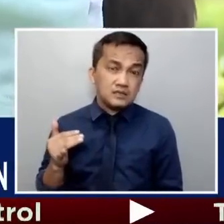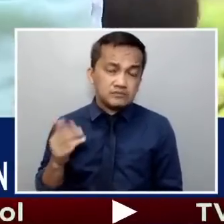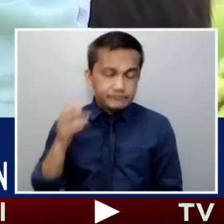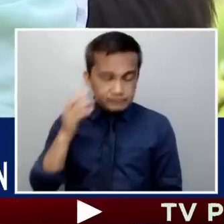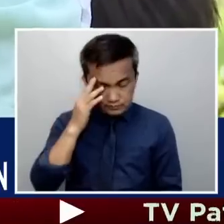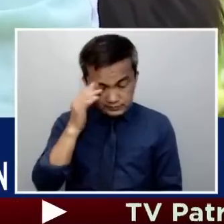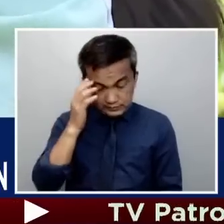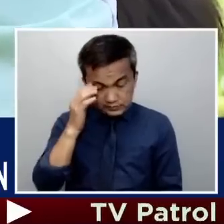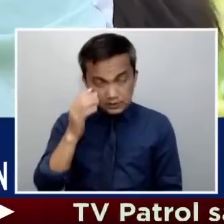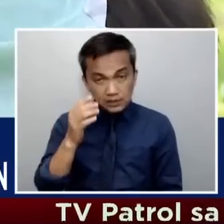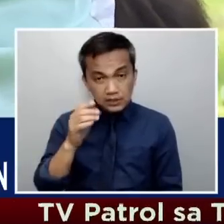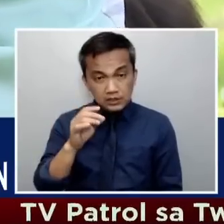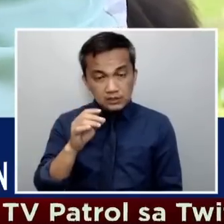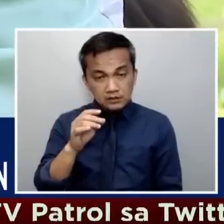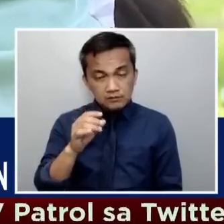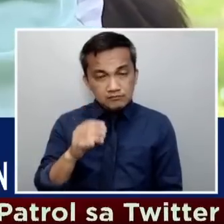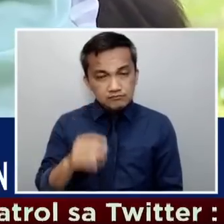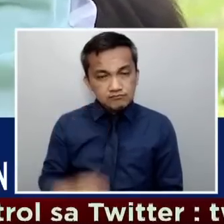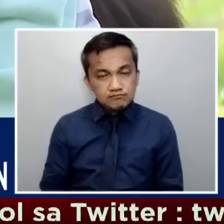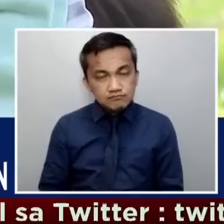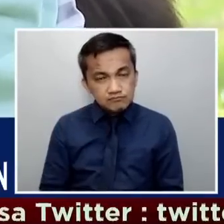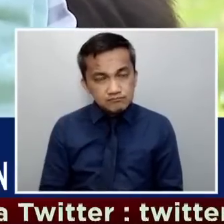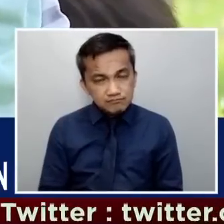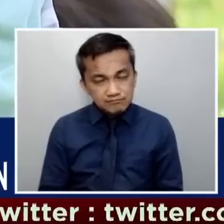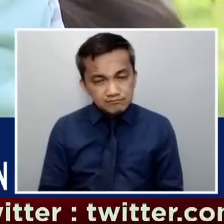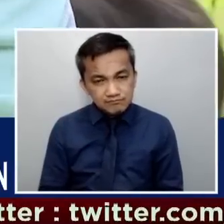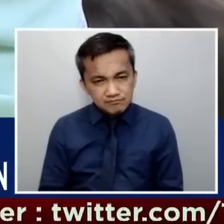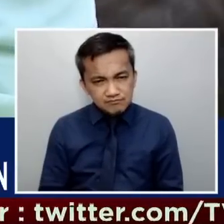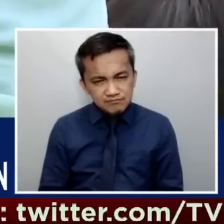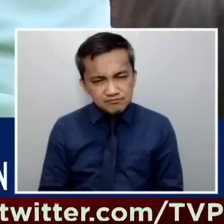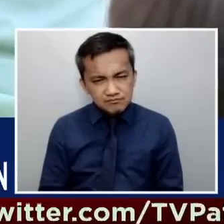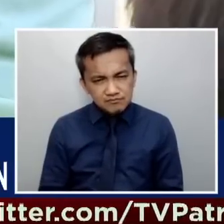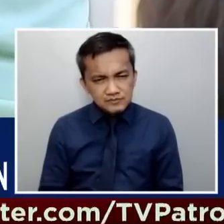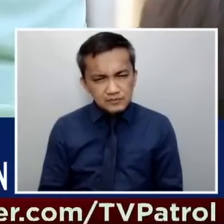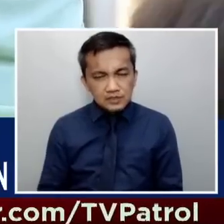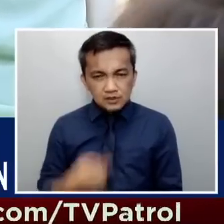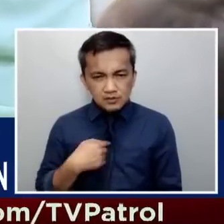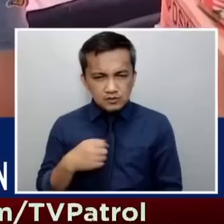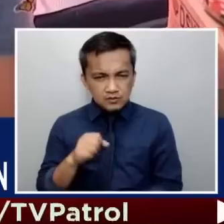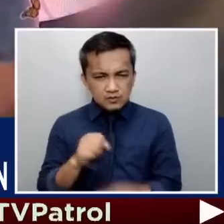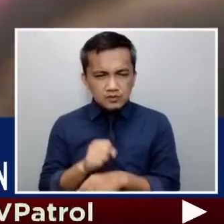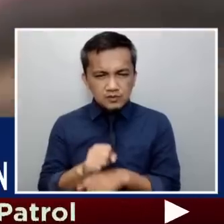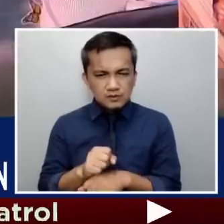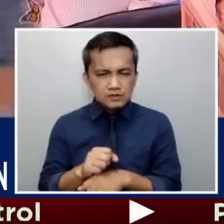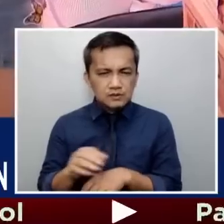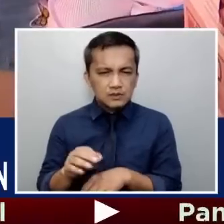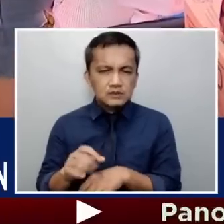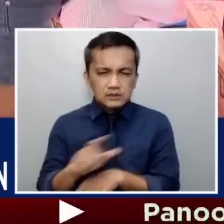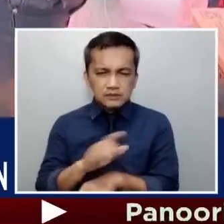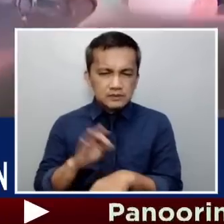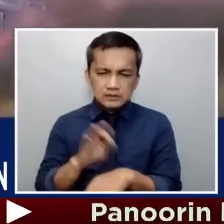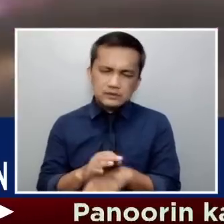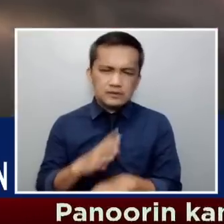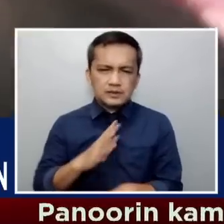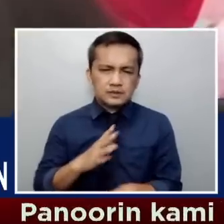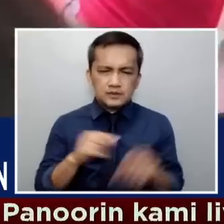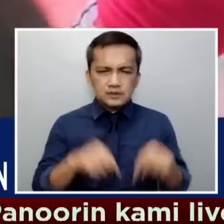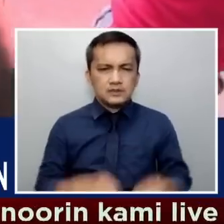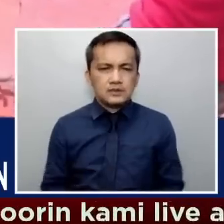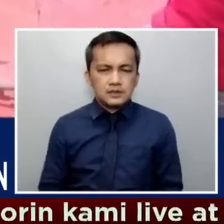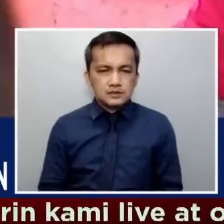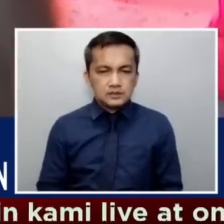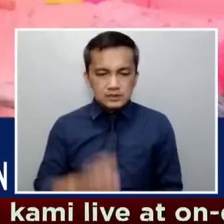kung di lang nag-abugaso bukid, di mga sumimaan lang. Nasa Kamalig